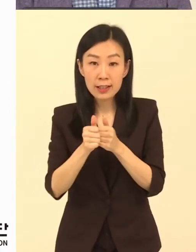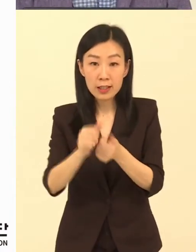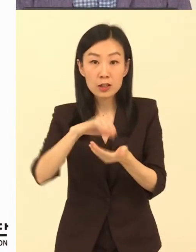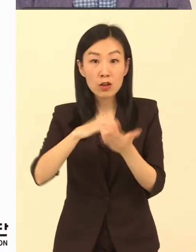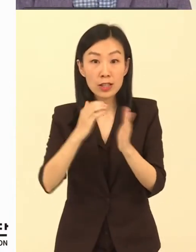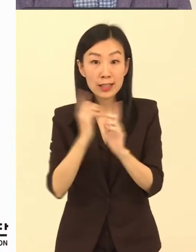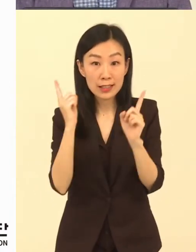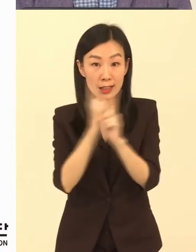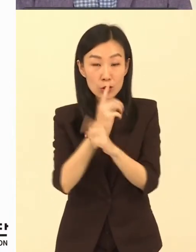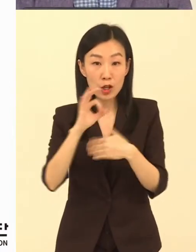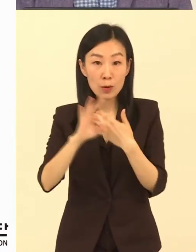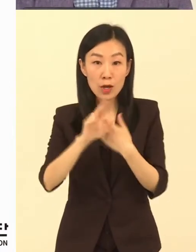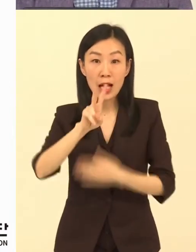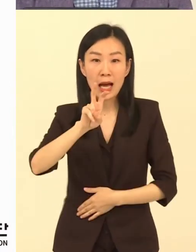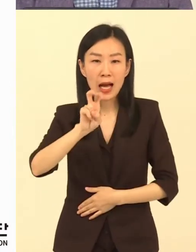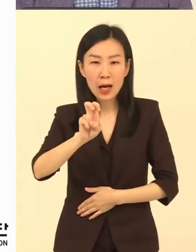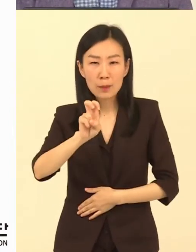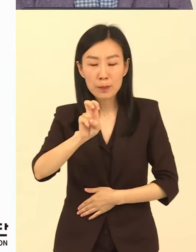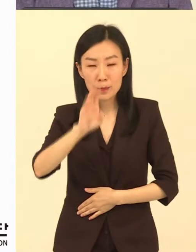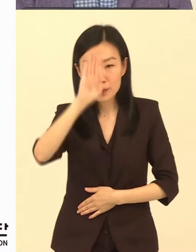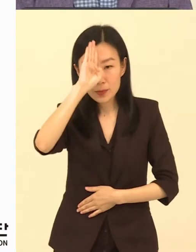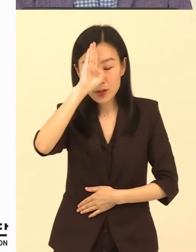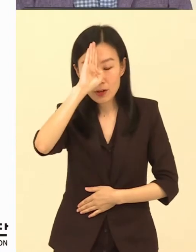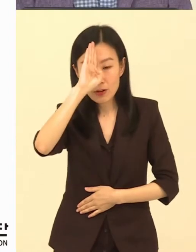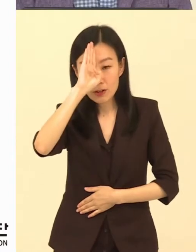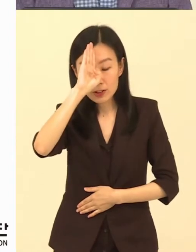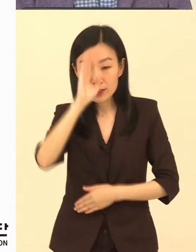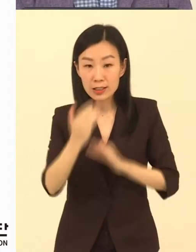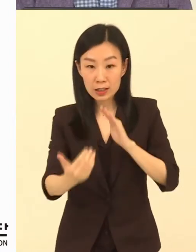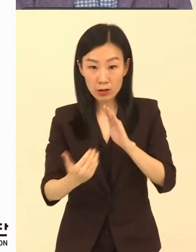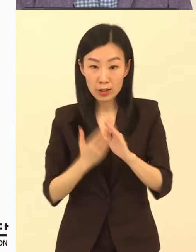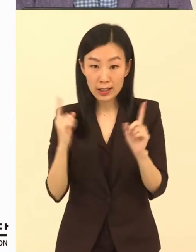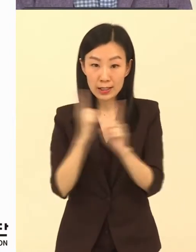되면 암으로의 진행을 예방할 수가 있겠습니다.